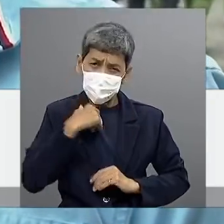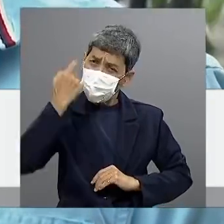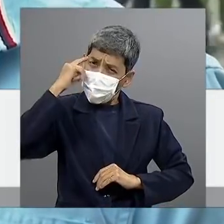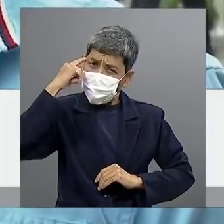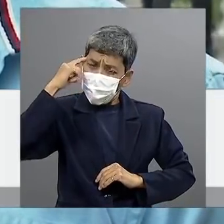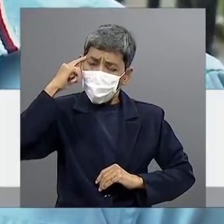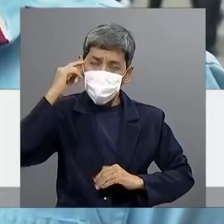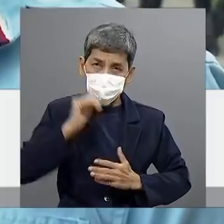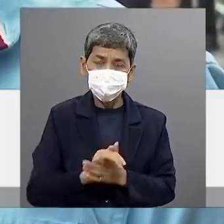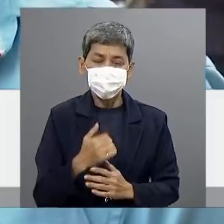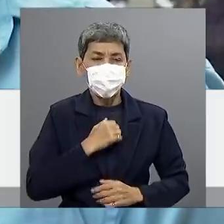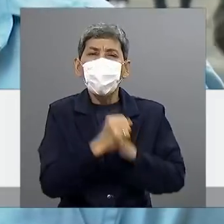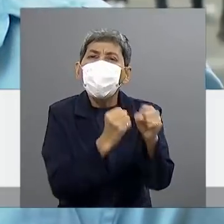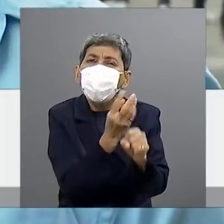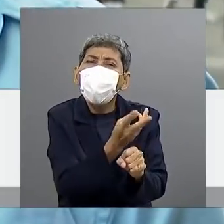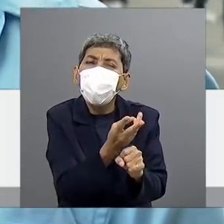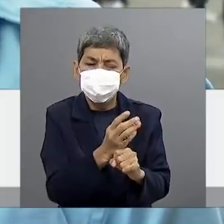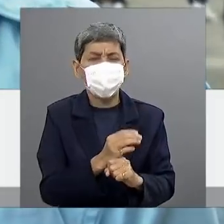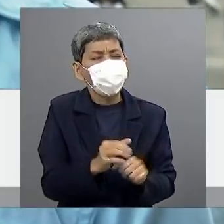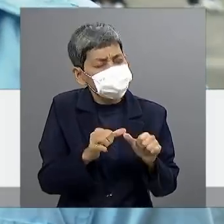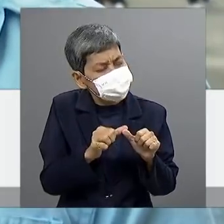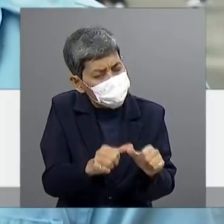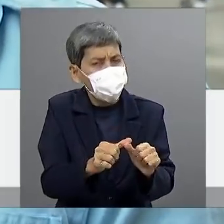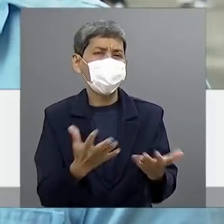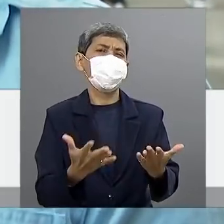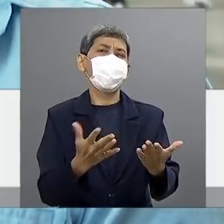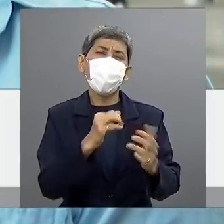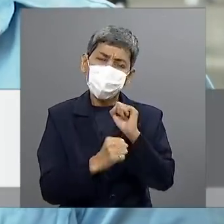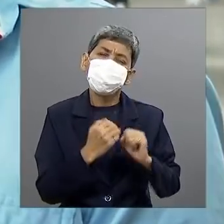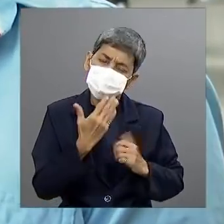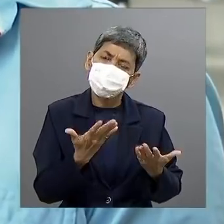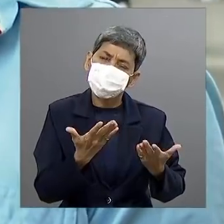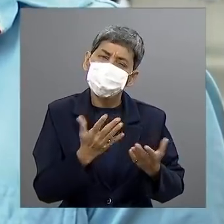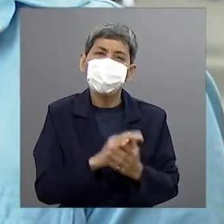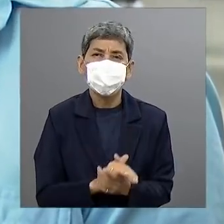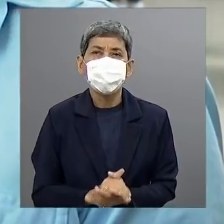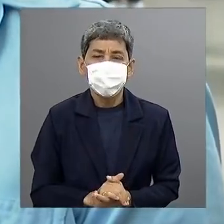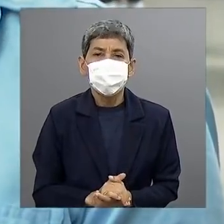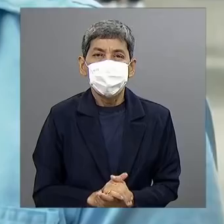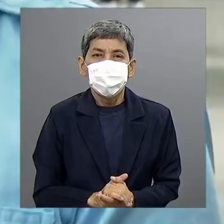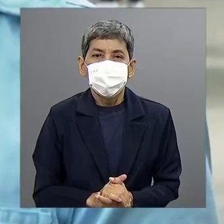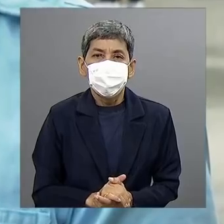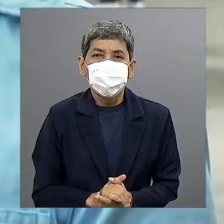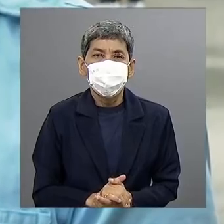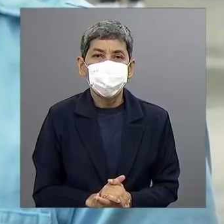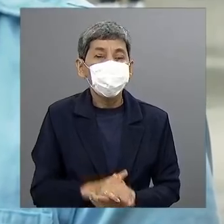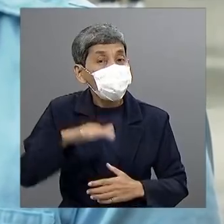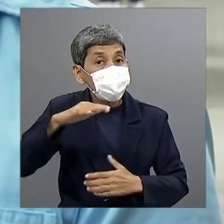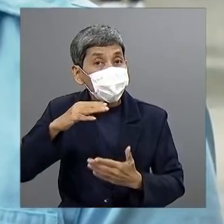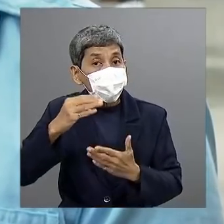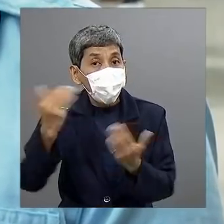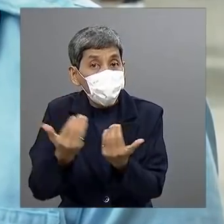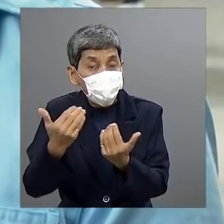เขายังอายุยังน้อยอยู่ยังต้องอยู่อีกยาวนานประมาณนี้ครับผมฮะ ยังน้องมีคำถามไหมคะว่